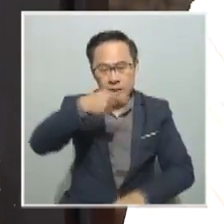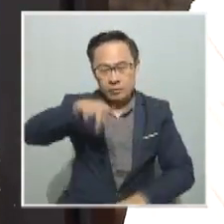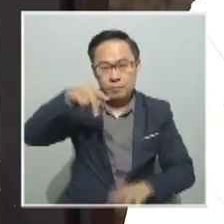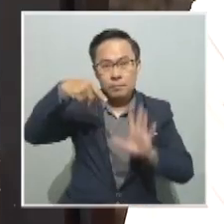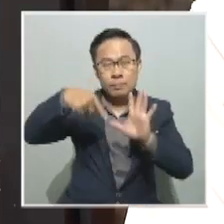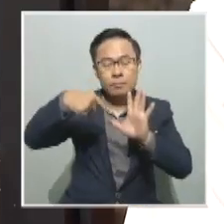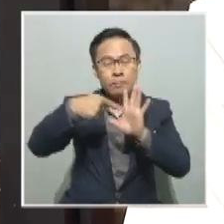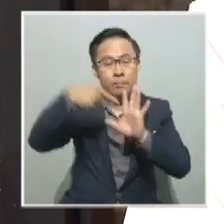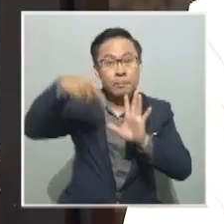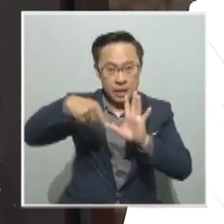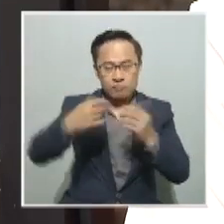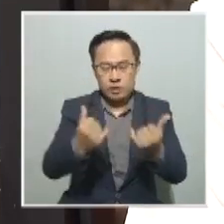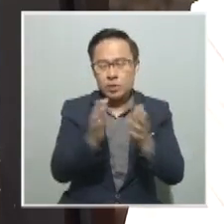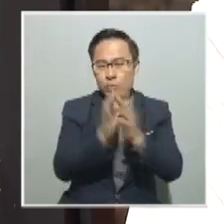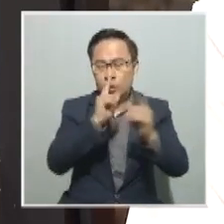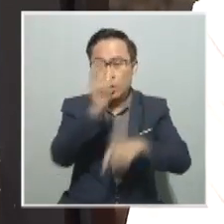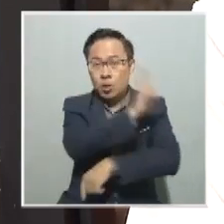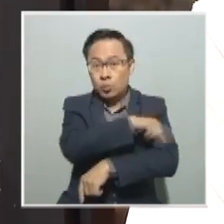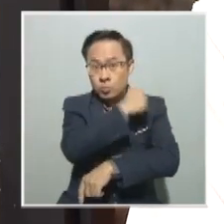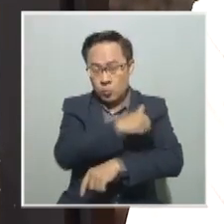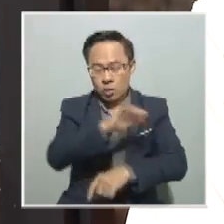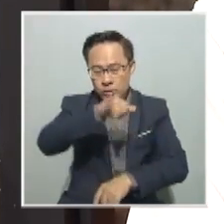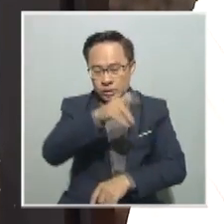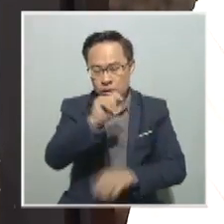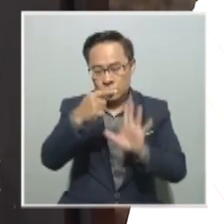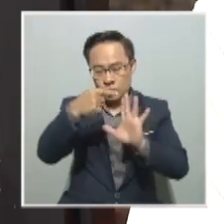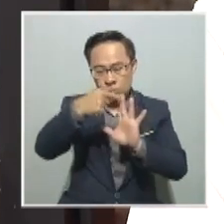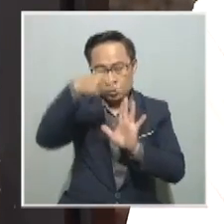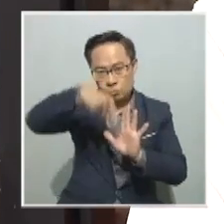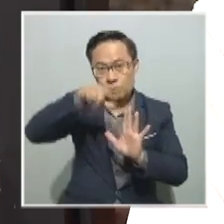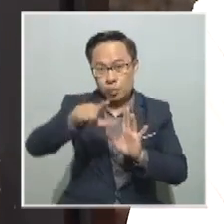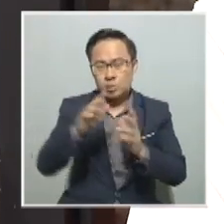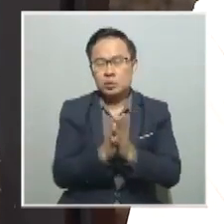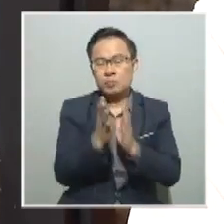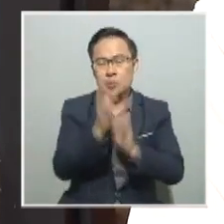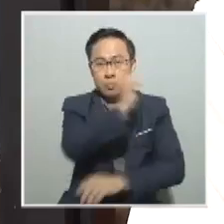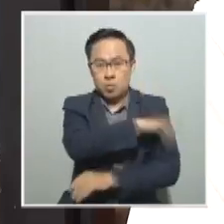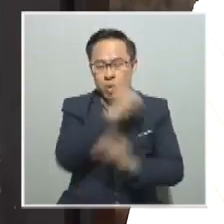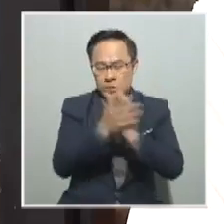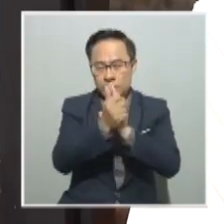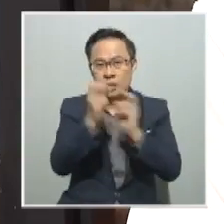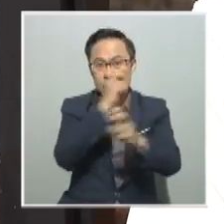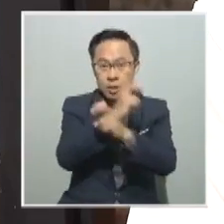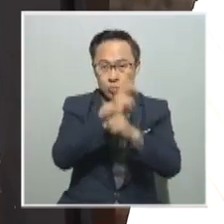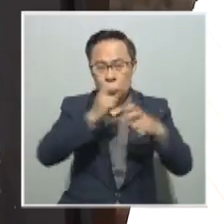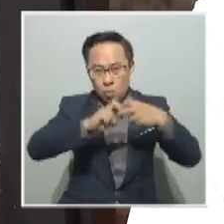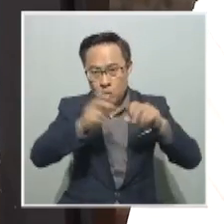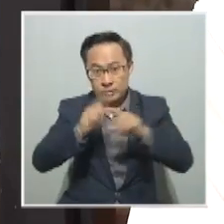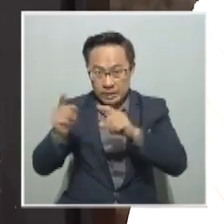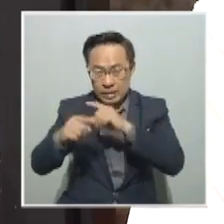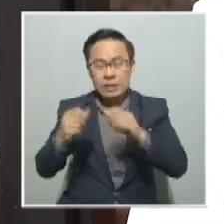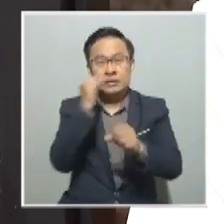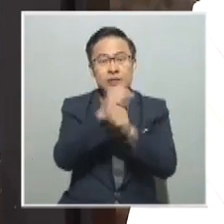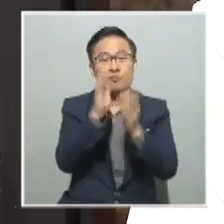นนี้เราสองคนนะครับนั่งอยู่กับดร.นายแพทย์จตุพลคงถาวรสกุลซึ่งท่านเป็นแพทย์เฉพาะทางกระดูกและข้อเจ้าของเพจที่หลายคนรู้